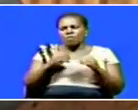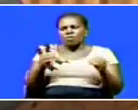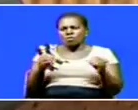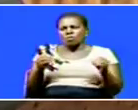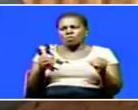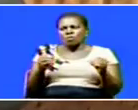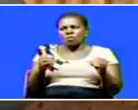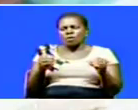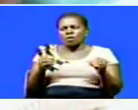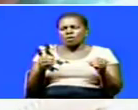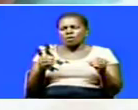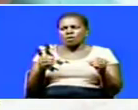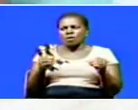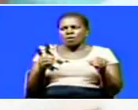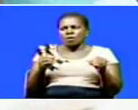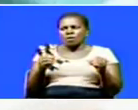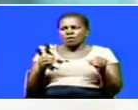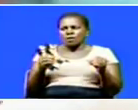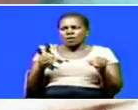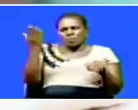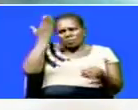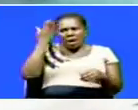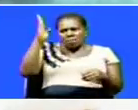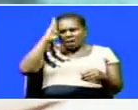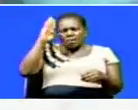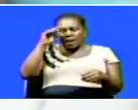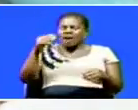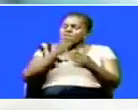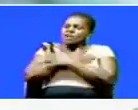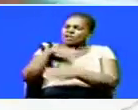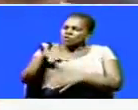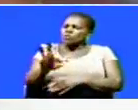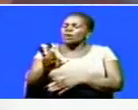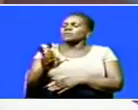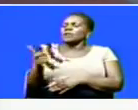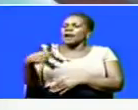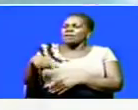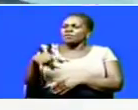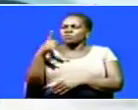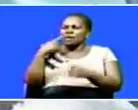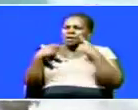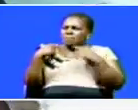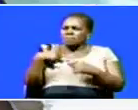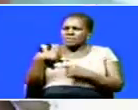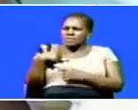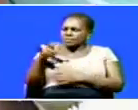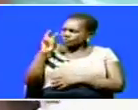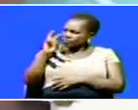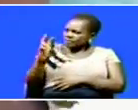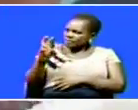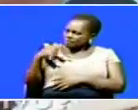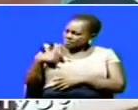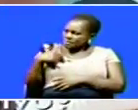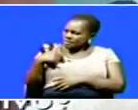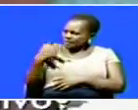na muangalia. Nita kukata kata, na marafiki yako na kusingira, watakuja kuomboleza kwa kaburi. Mimi saire niligayuka ni yeye kutoka siku hiyo,